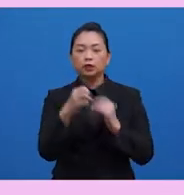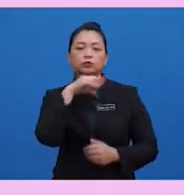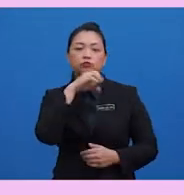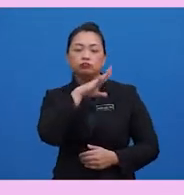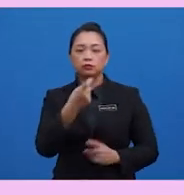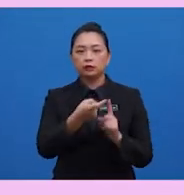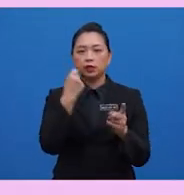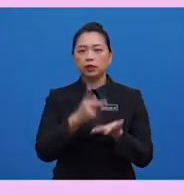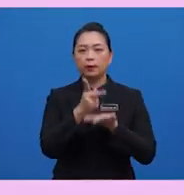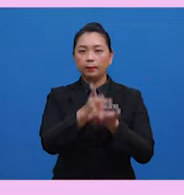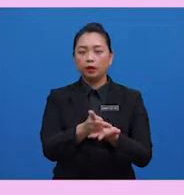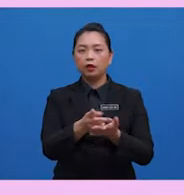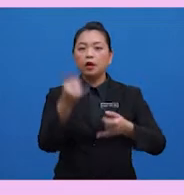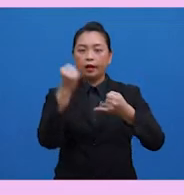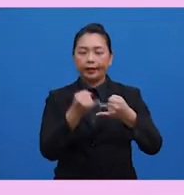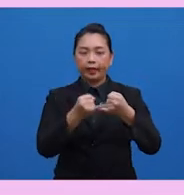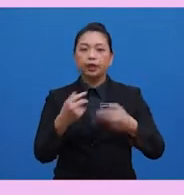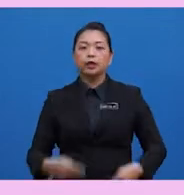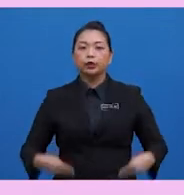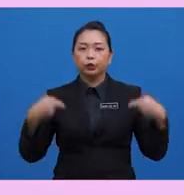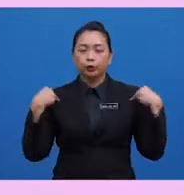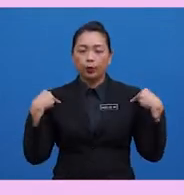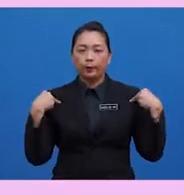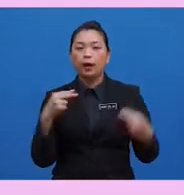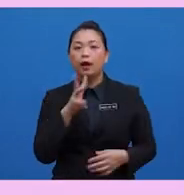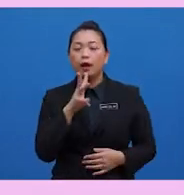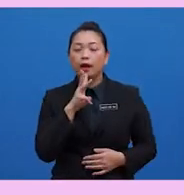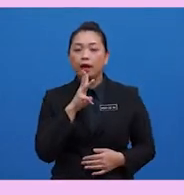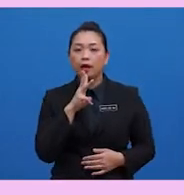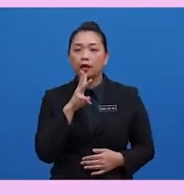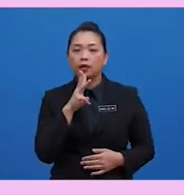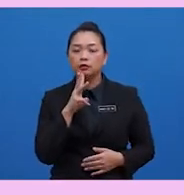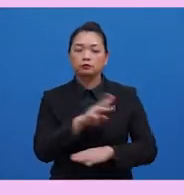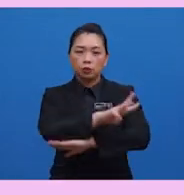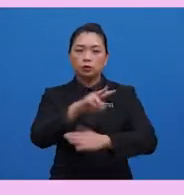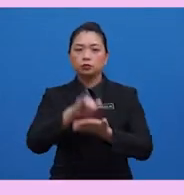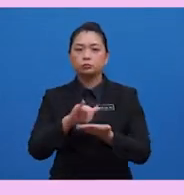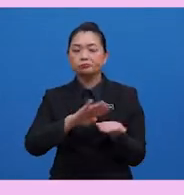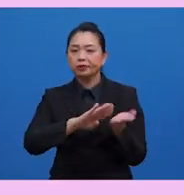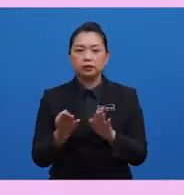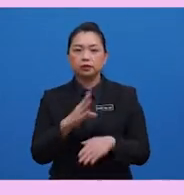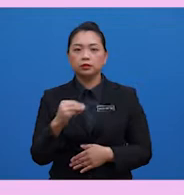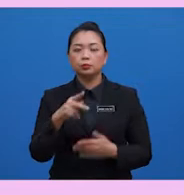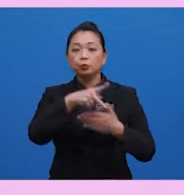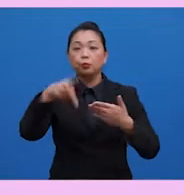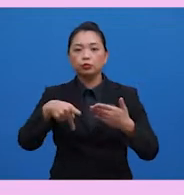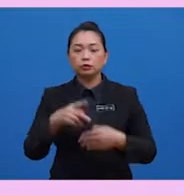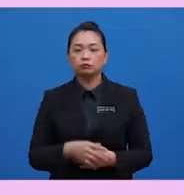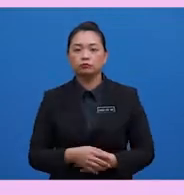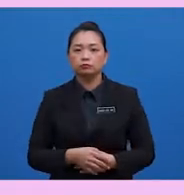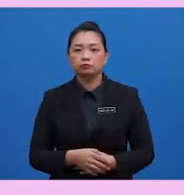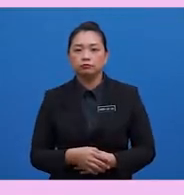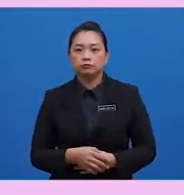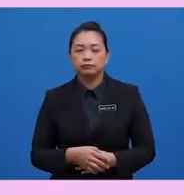dari kapal. Akhirnya, hidupan akuatik di kawasan paya bakau mati dan pupus.